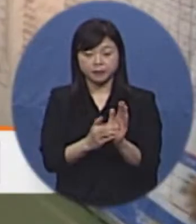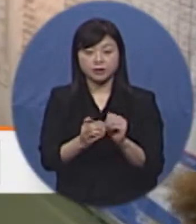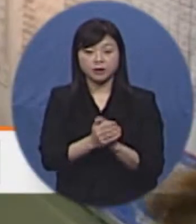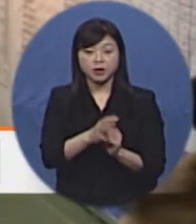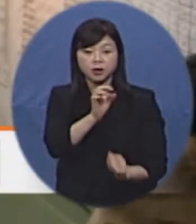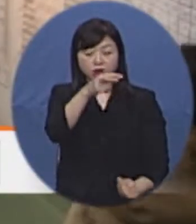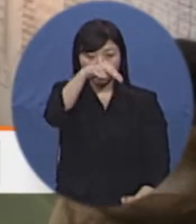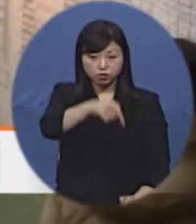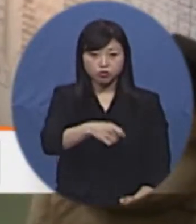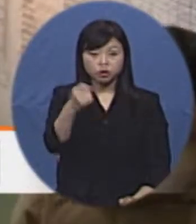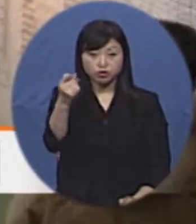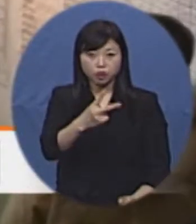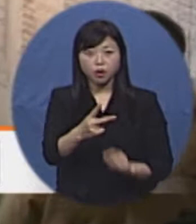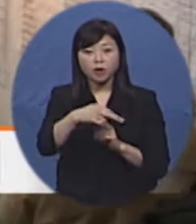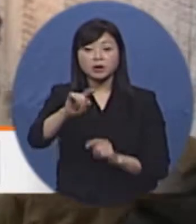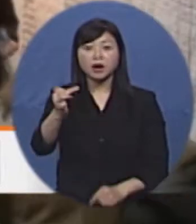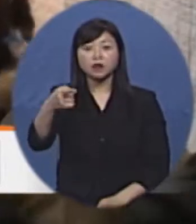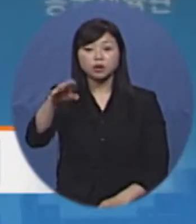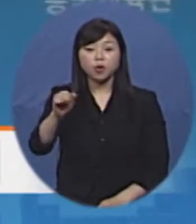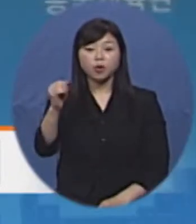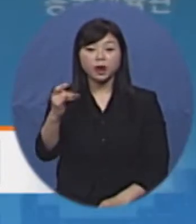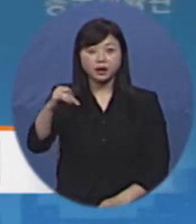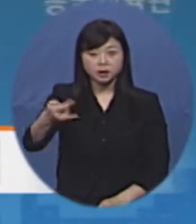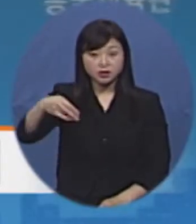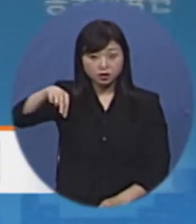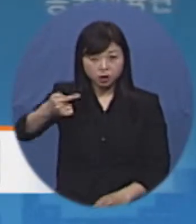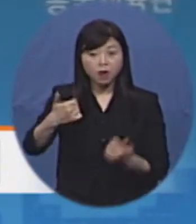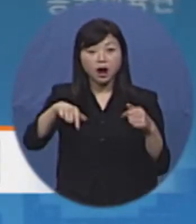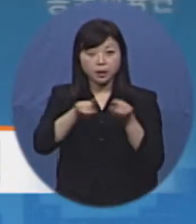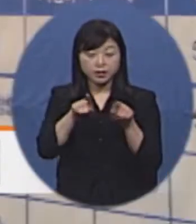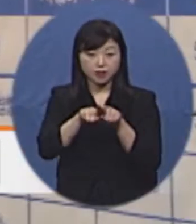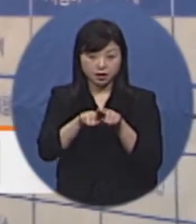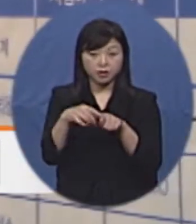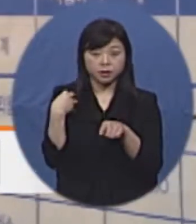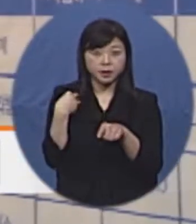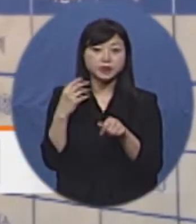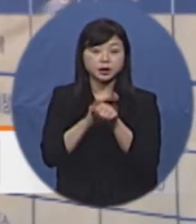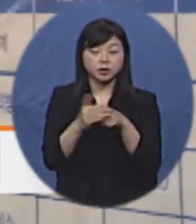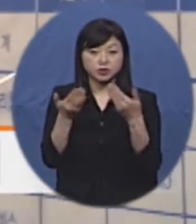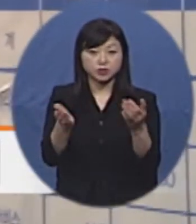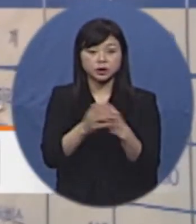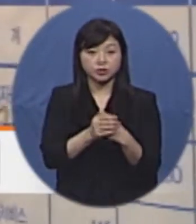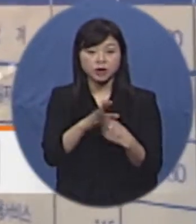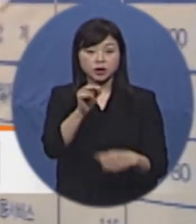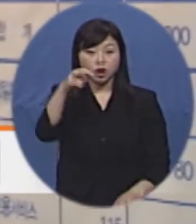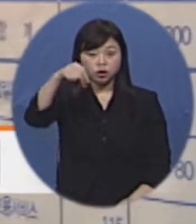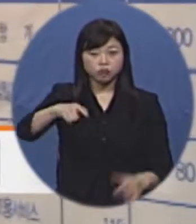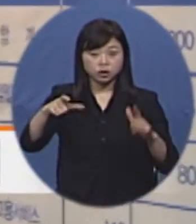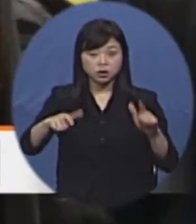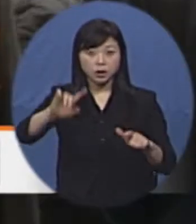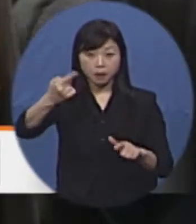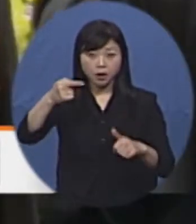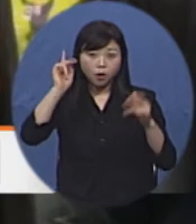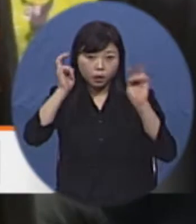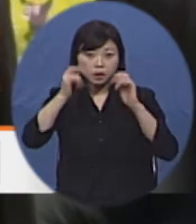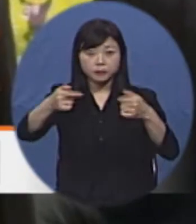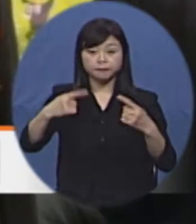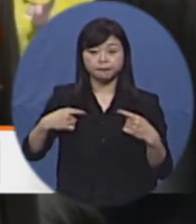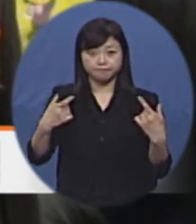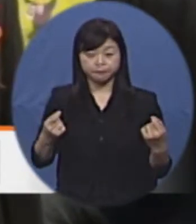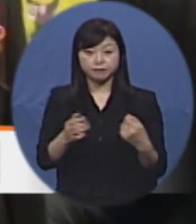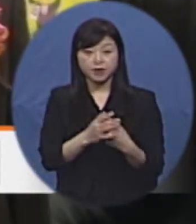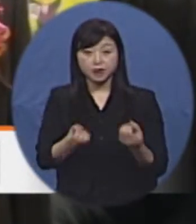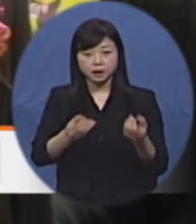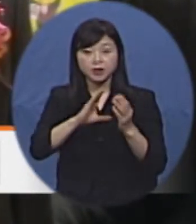여수시와 여수상공회의소가 공동 주최한 박람회에서는 여수 지역 100여 개의 기업이 참여한 가운데 진행됐습니다.